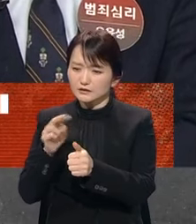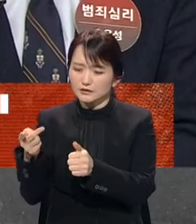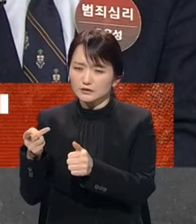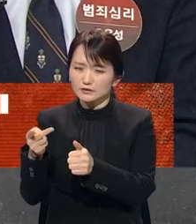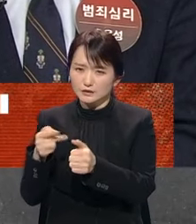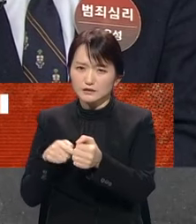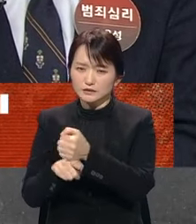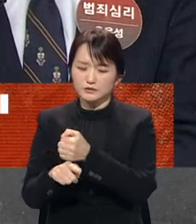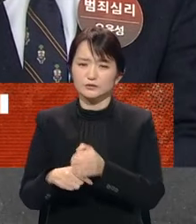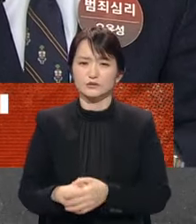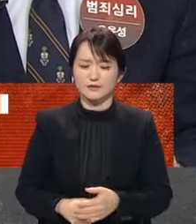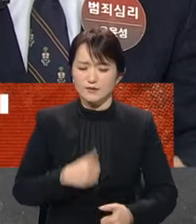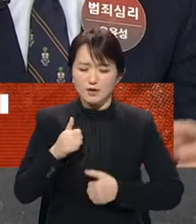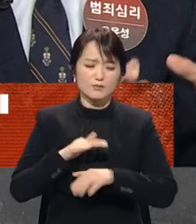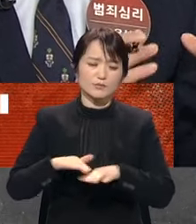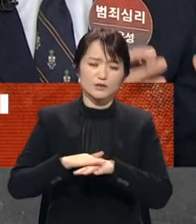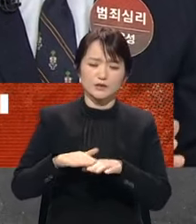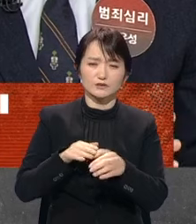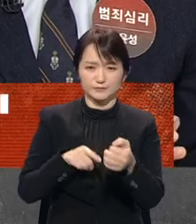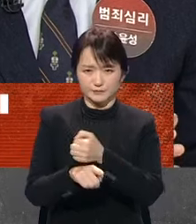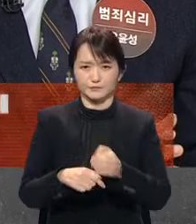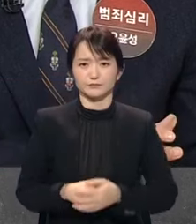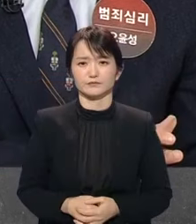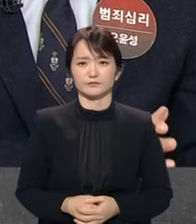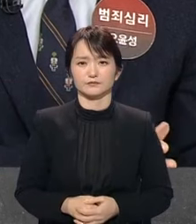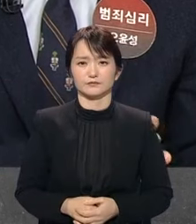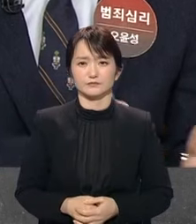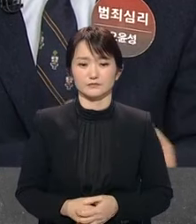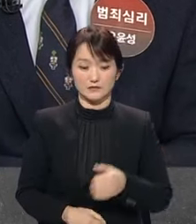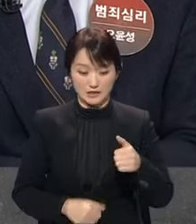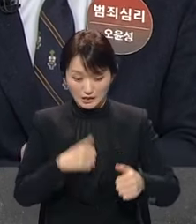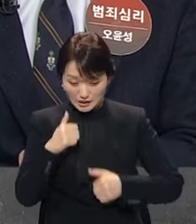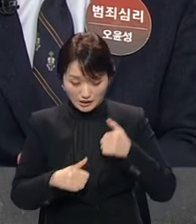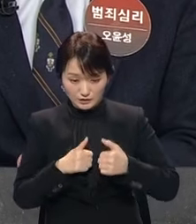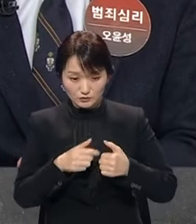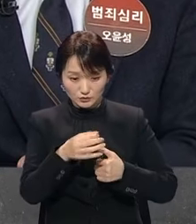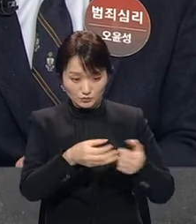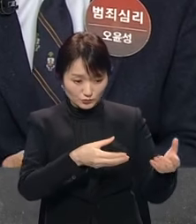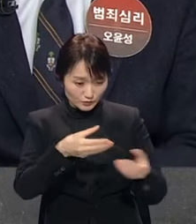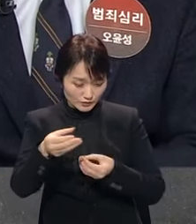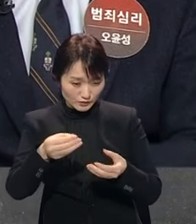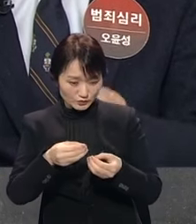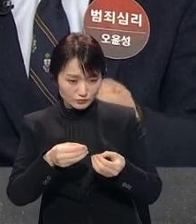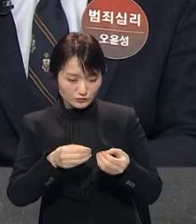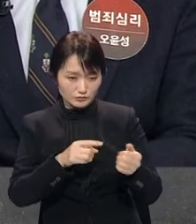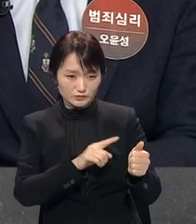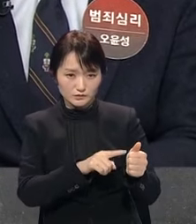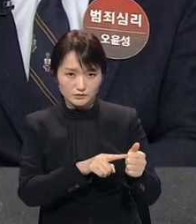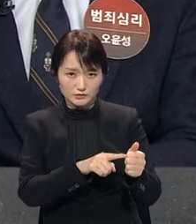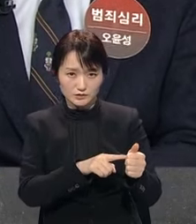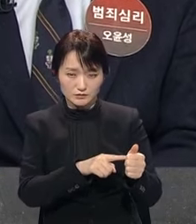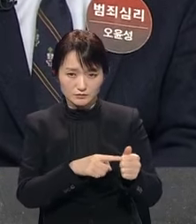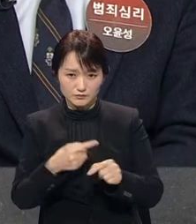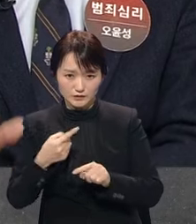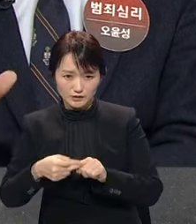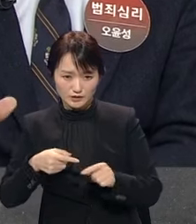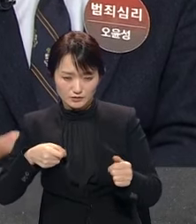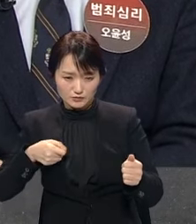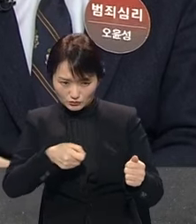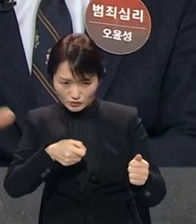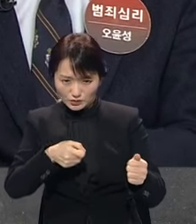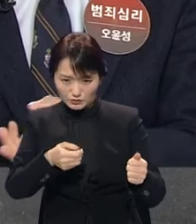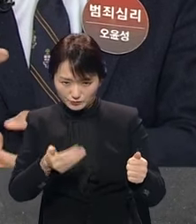화풀이 이론이죠. 그러니까 화는 이 사채업자에 대해서 나서 그 사람에게 해코지를 하기 위해서 흉기를 가지고 다니는데 딱